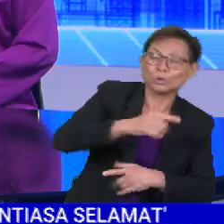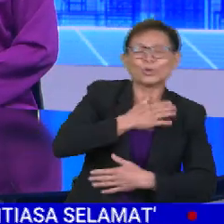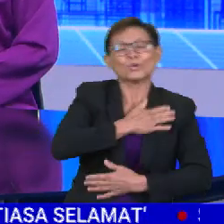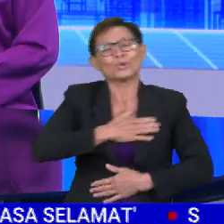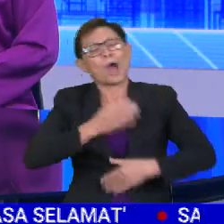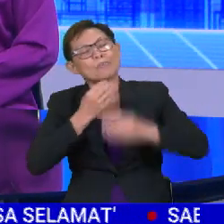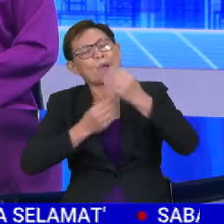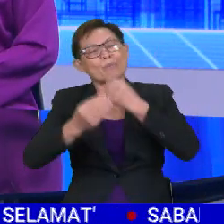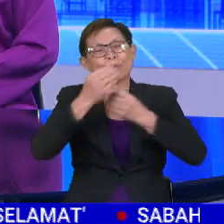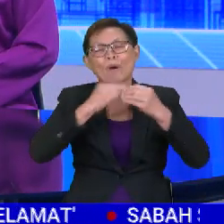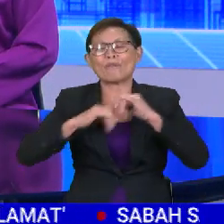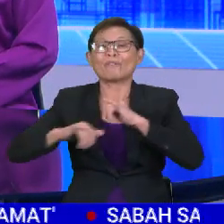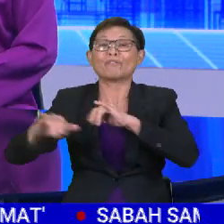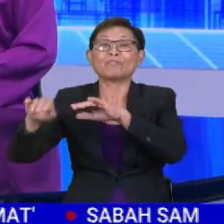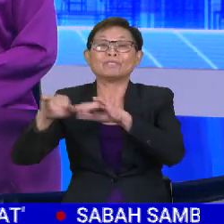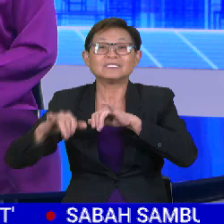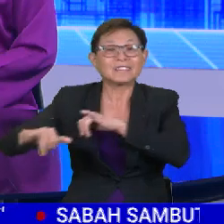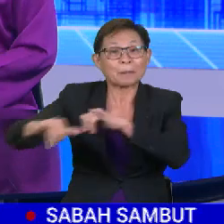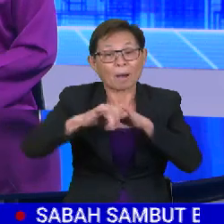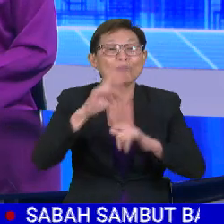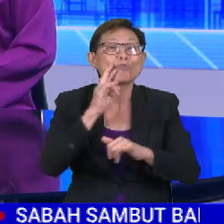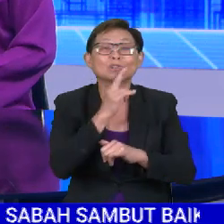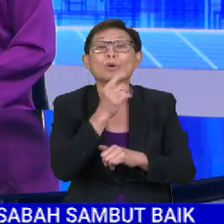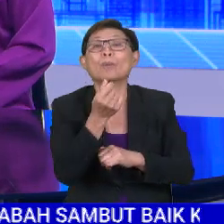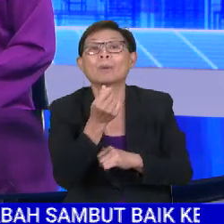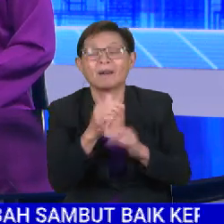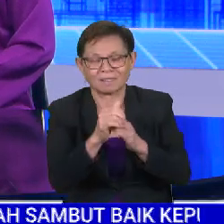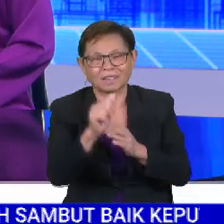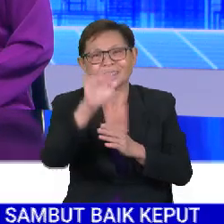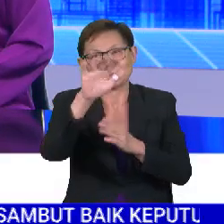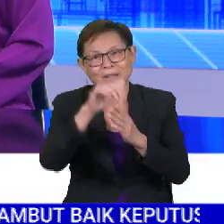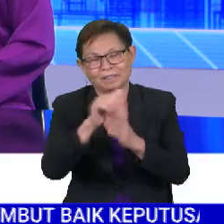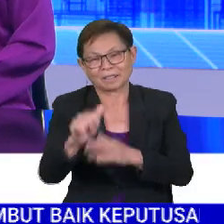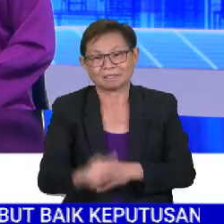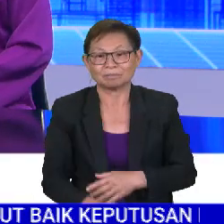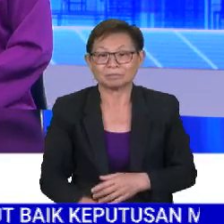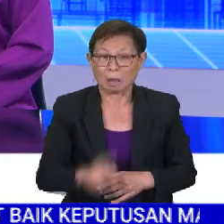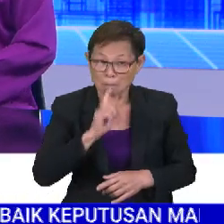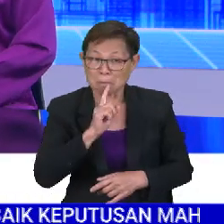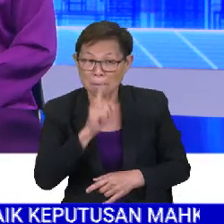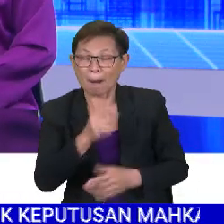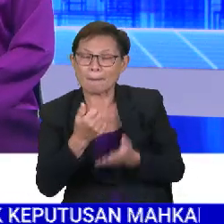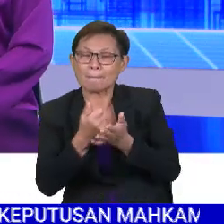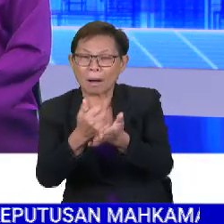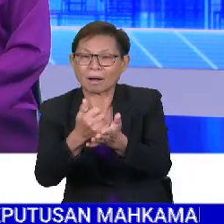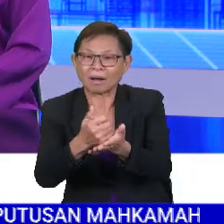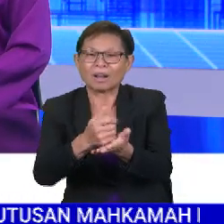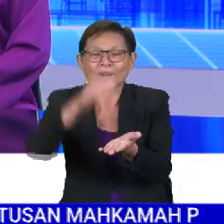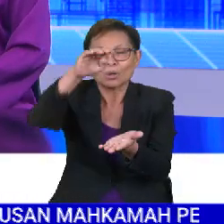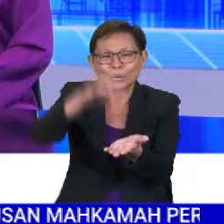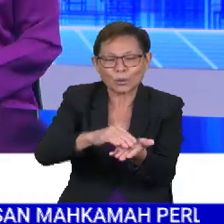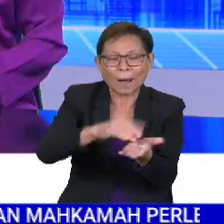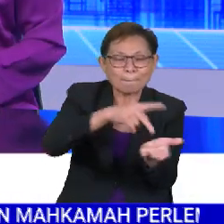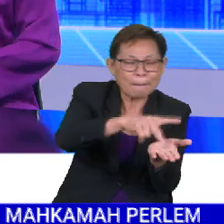menikmati makanan seimbang di restoran dengan harga cuma RM5. Ya, dan ini pastinya membantu mengurangkan